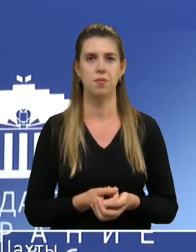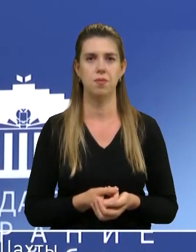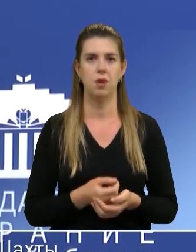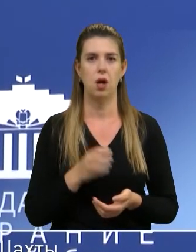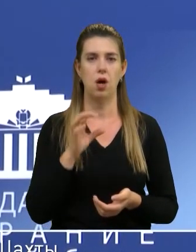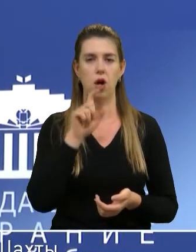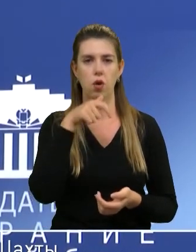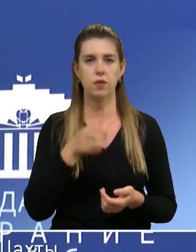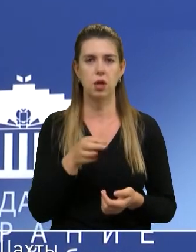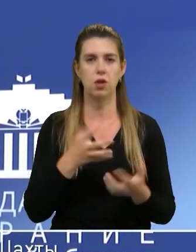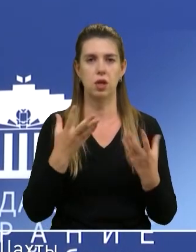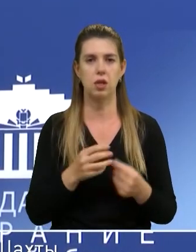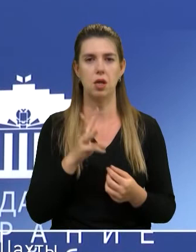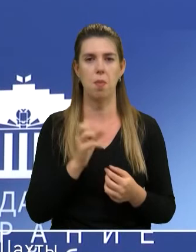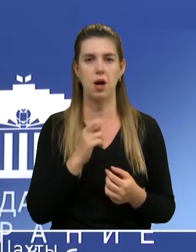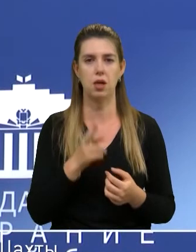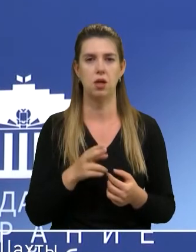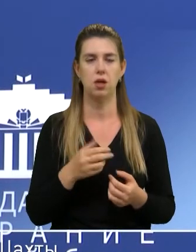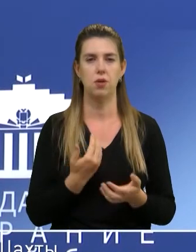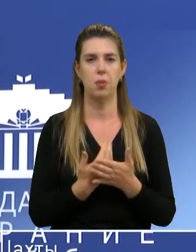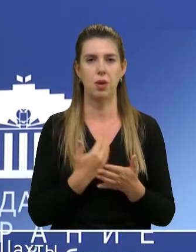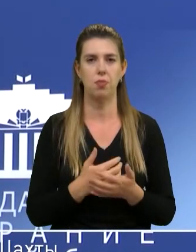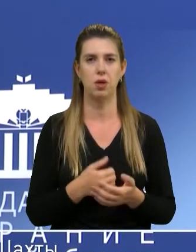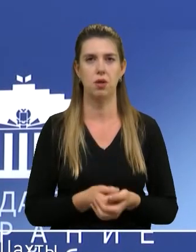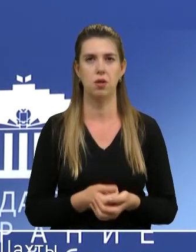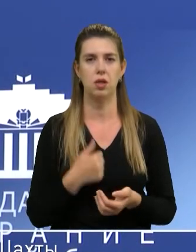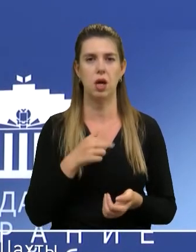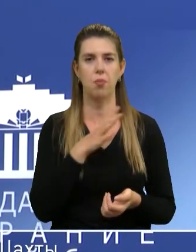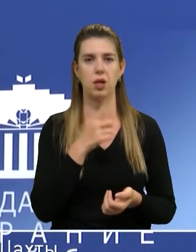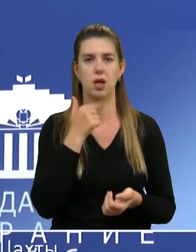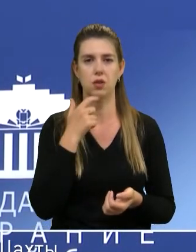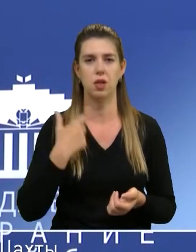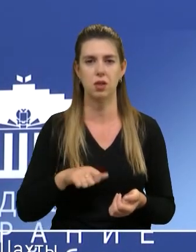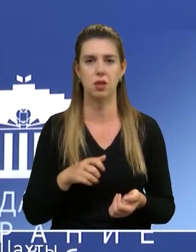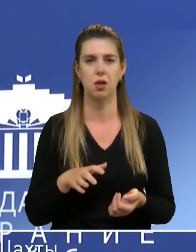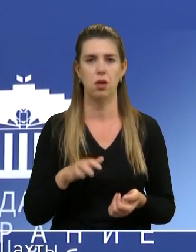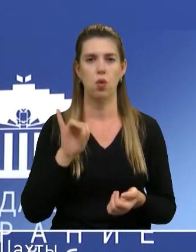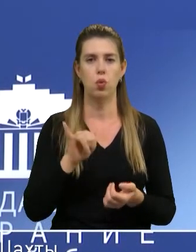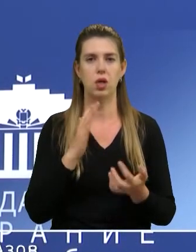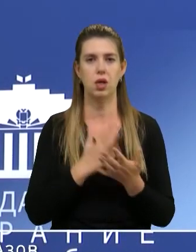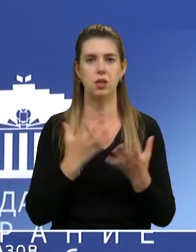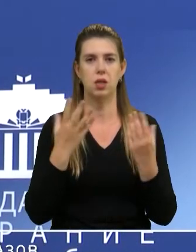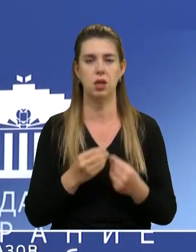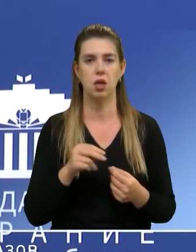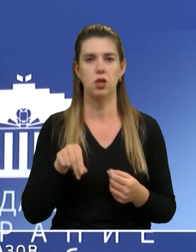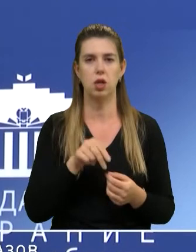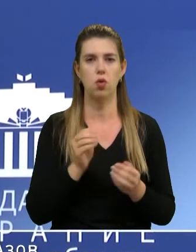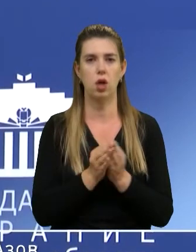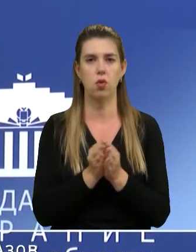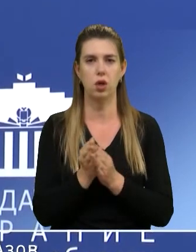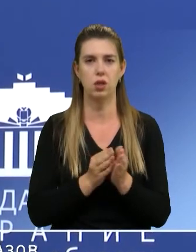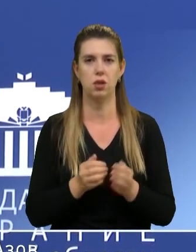Орловском районе, когда день мака. Потом, не знаю, я был в Краснодарском. У них есть день соленого огурца.